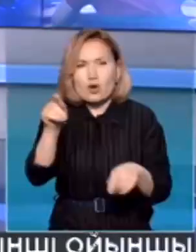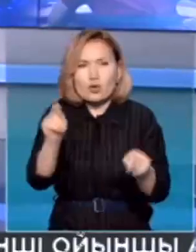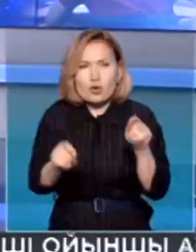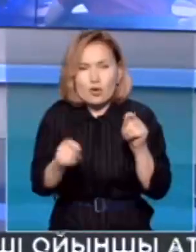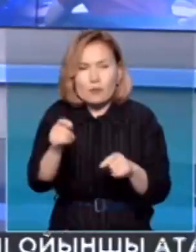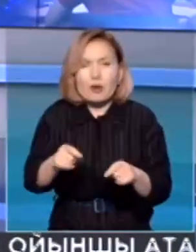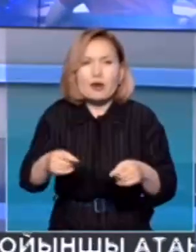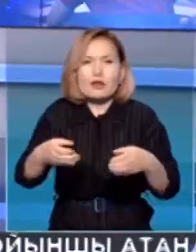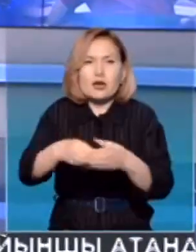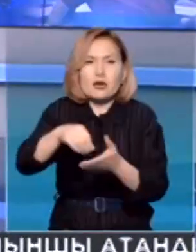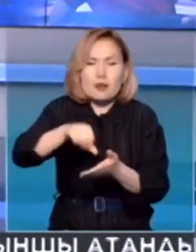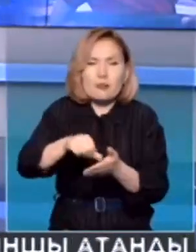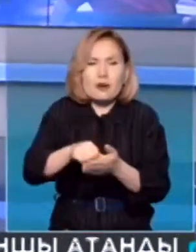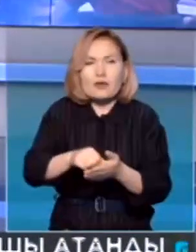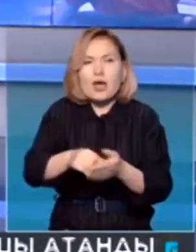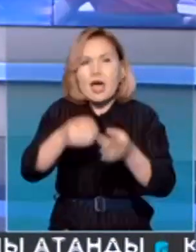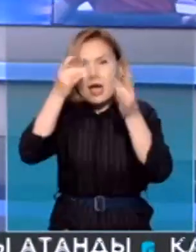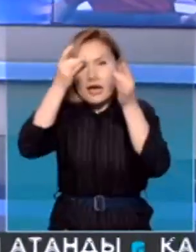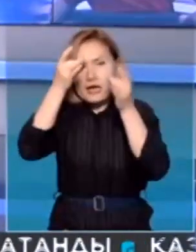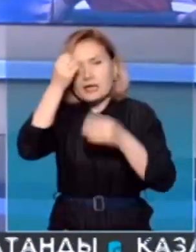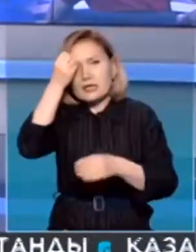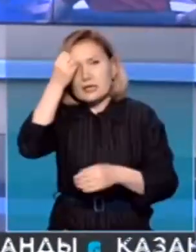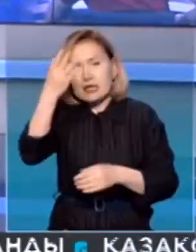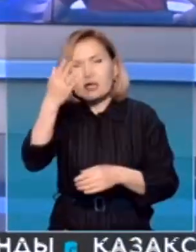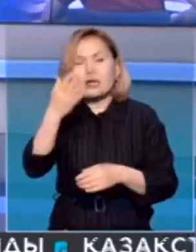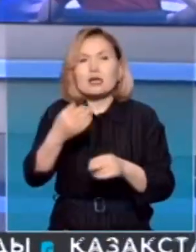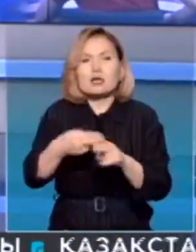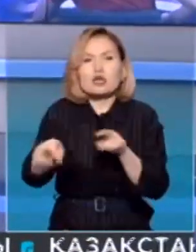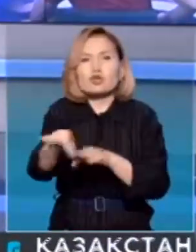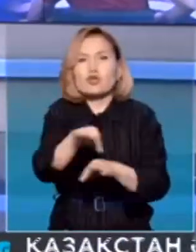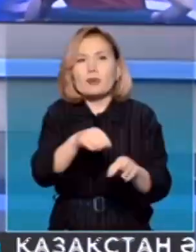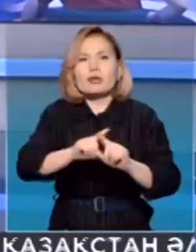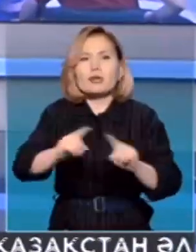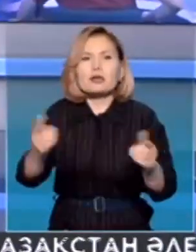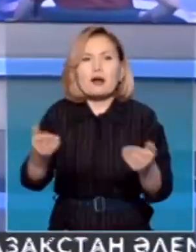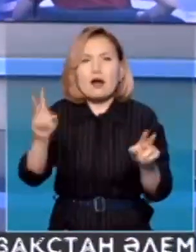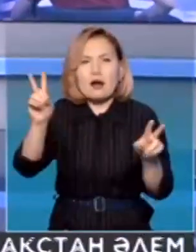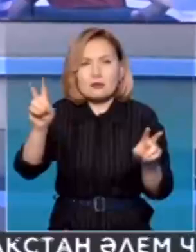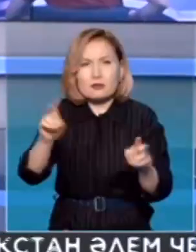жиналған. Интеллектуалдық мега жобаның ерекшелігі қандай? Тілші баяндайды.